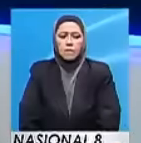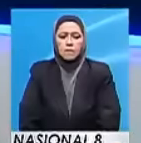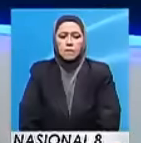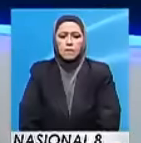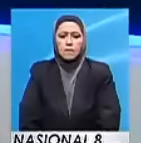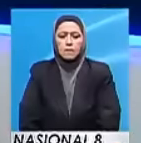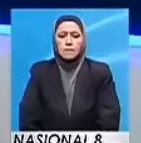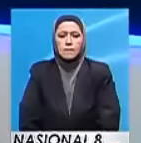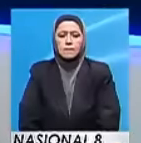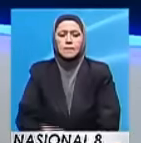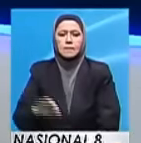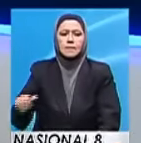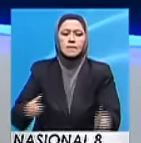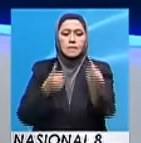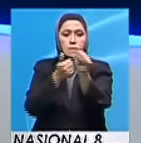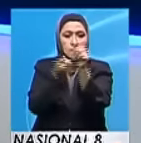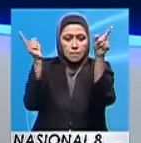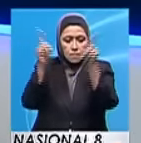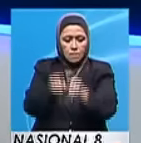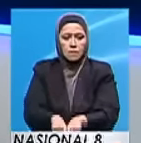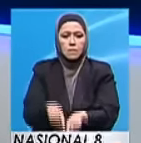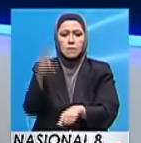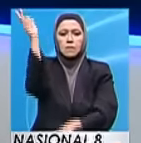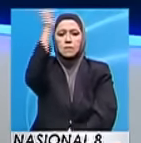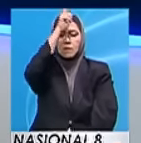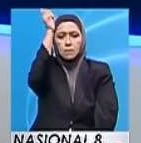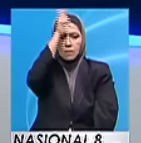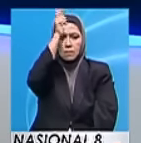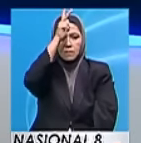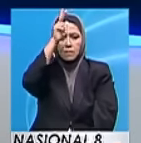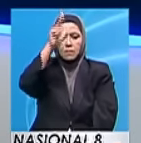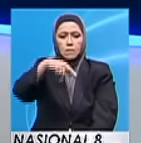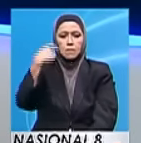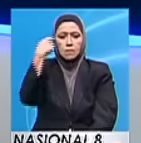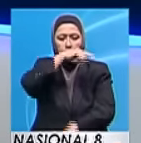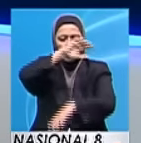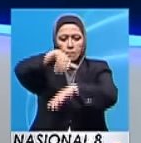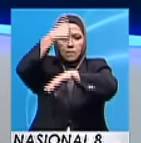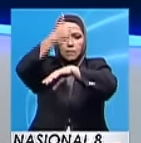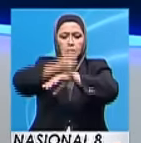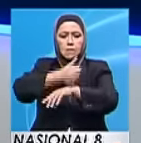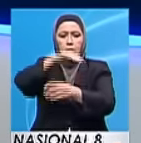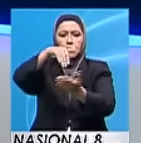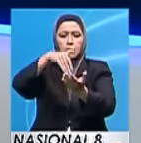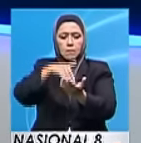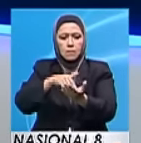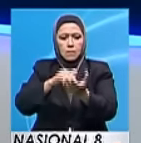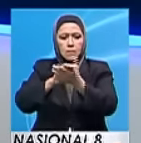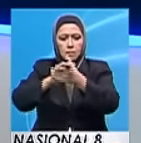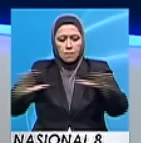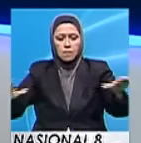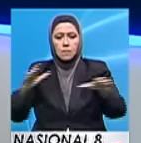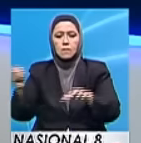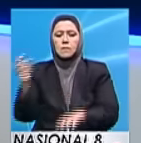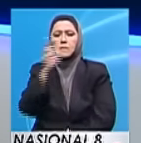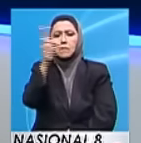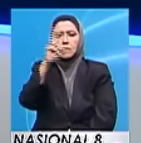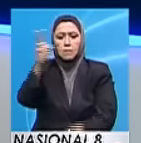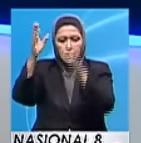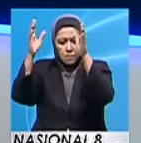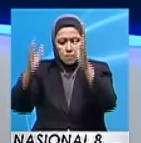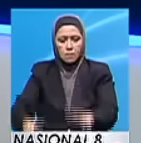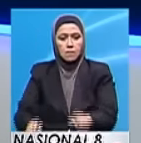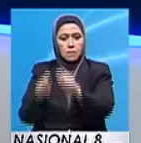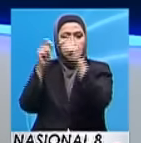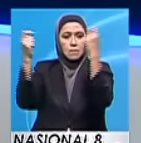tingkap susulan kejadian itu kerajaan Tainan menubuhkan pusat bencana bagi operasi dan menyelamat dengan ribuan pasukan penyelamat dan perkakas